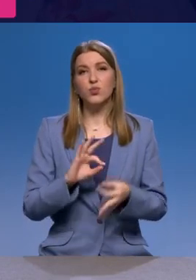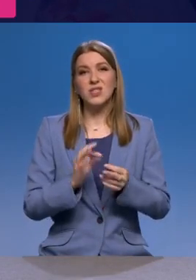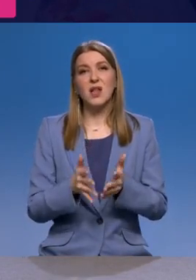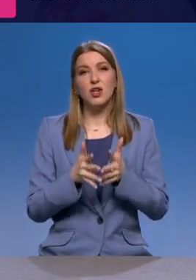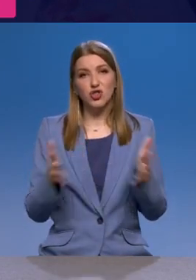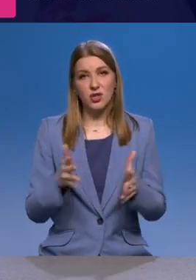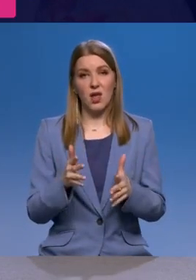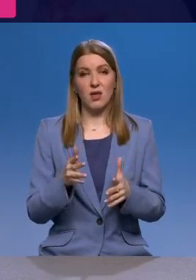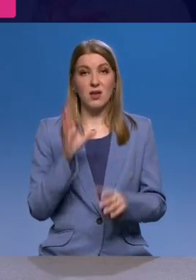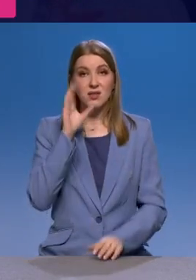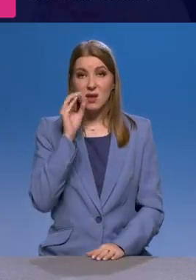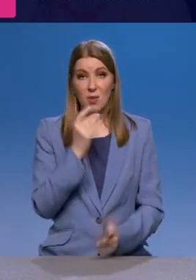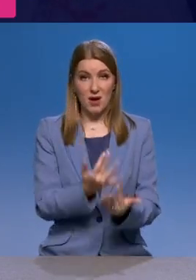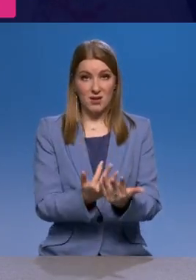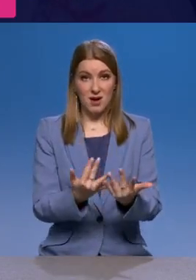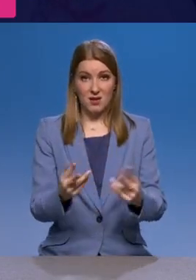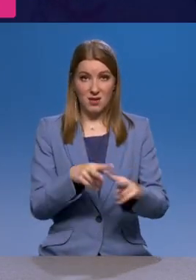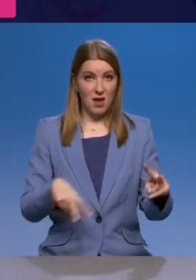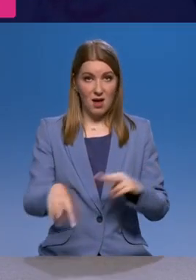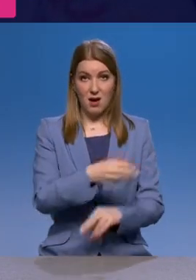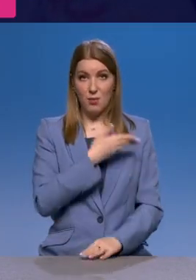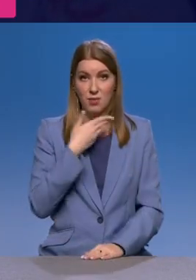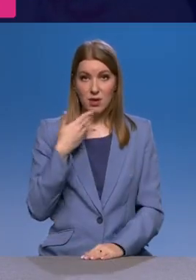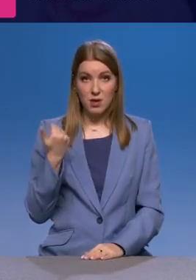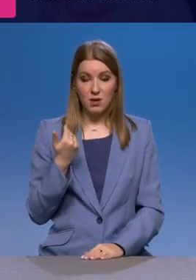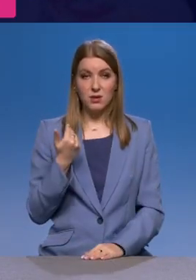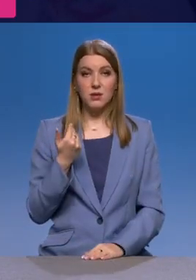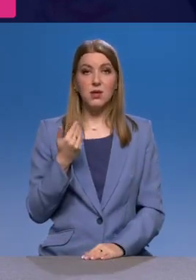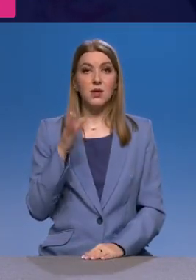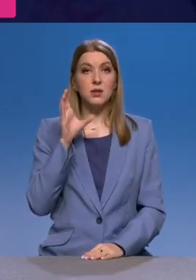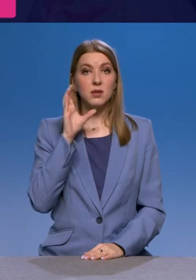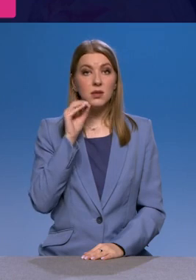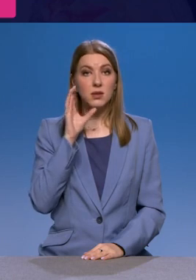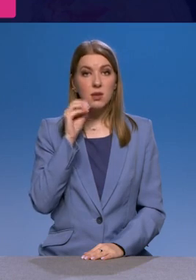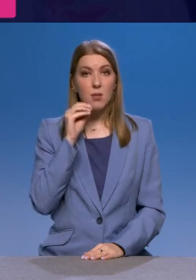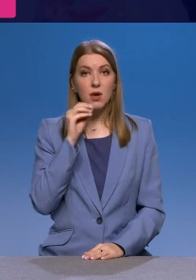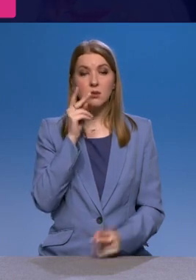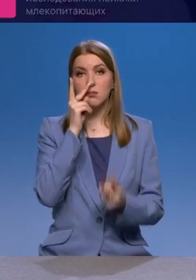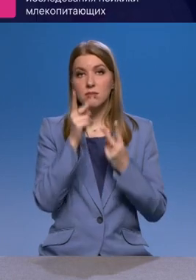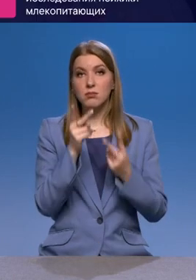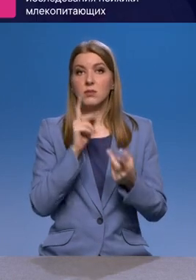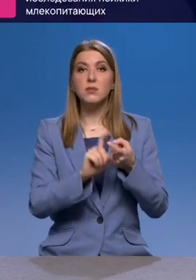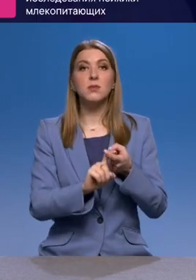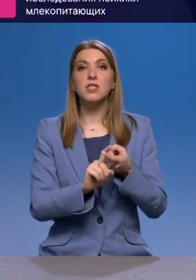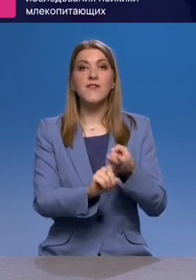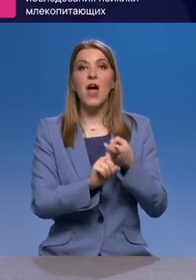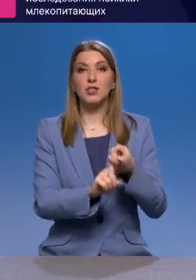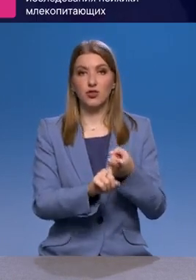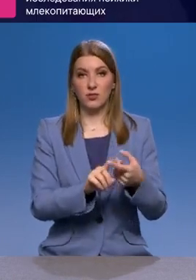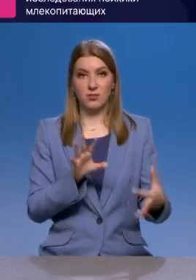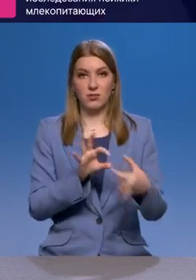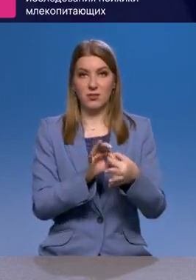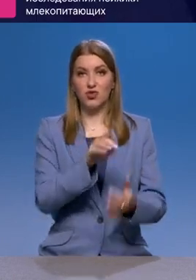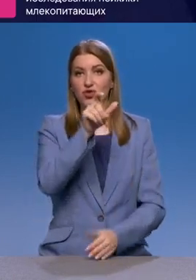не одинаковые, они котируются по связи с человеком. Да? У нас, ну, таких, говорю,